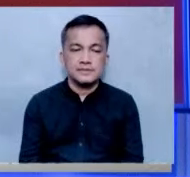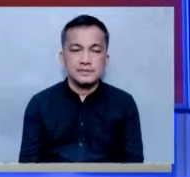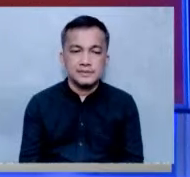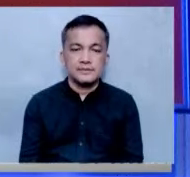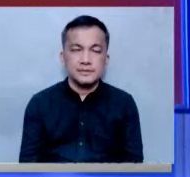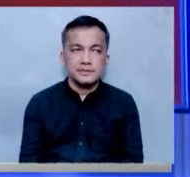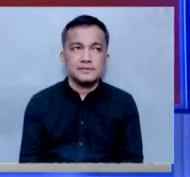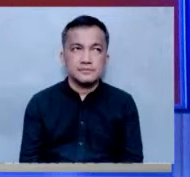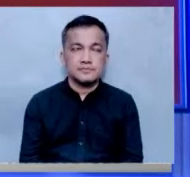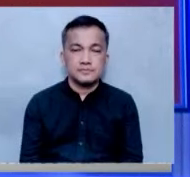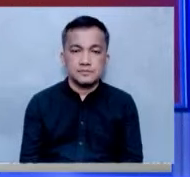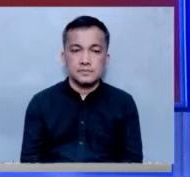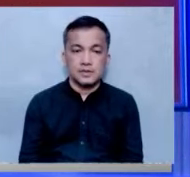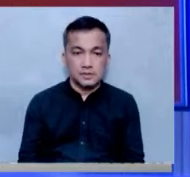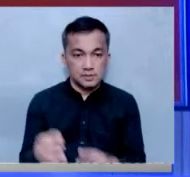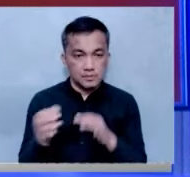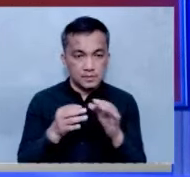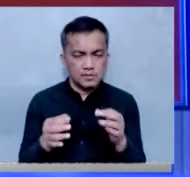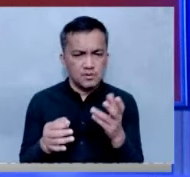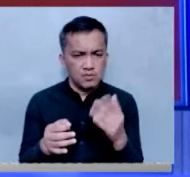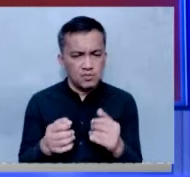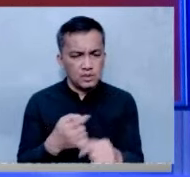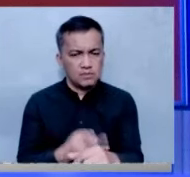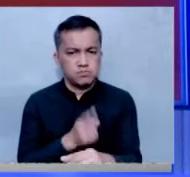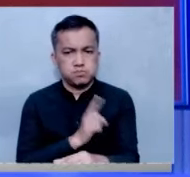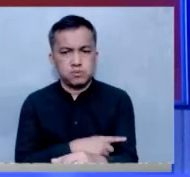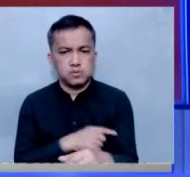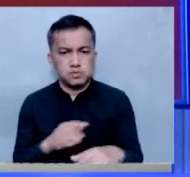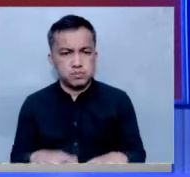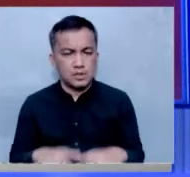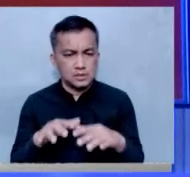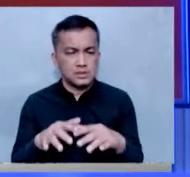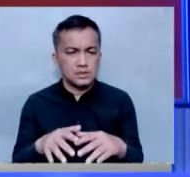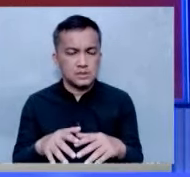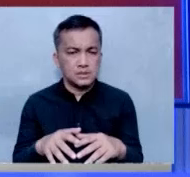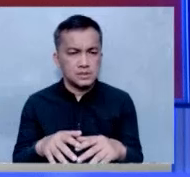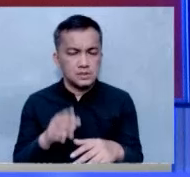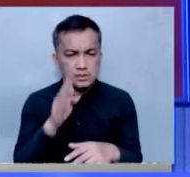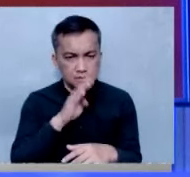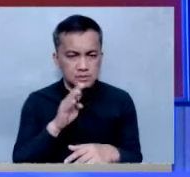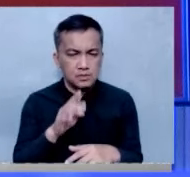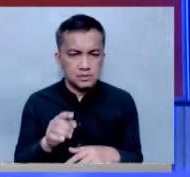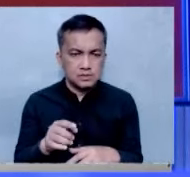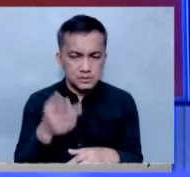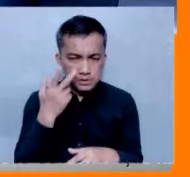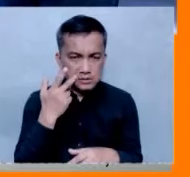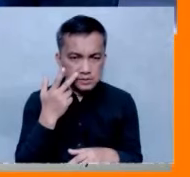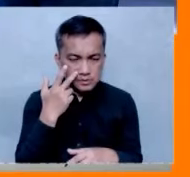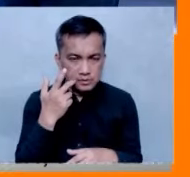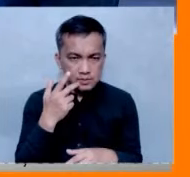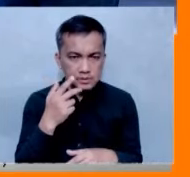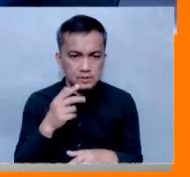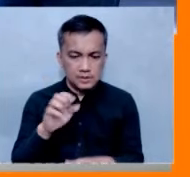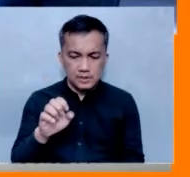Para ipaliwanag kung bakit gano'n na lang katindi ang bahang naranasan sa Kabikulan, alamin natin kay Edlyn